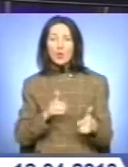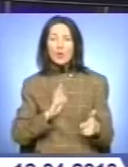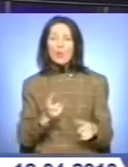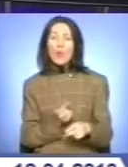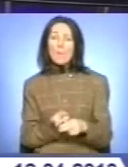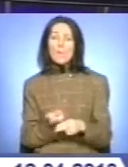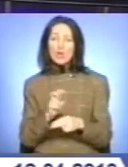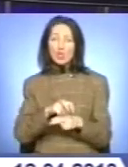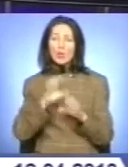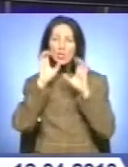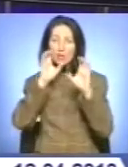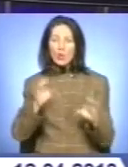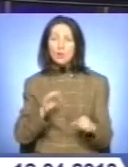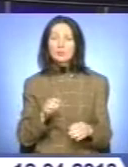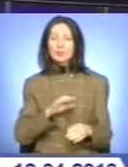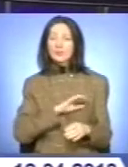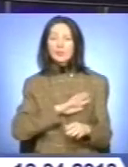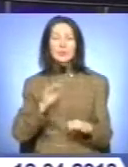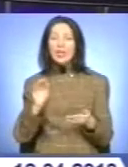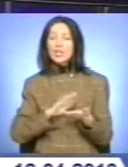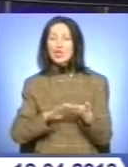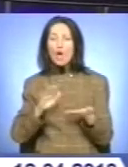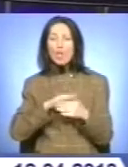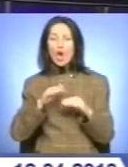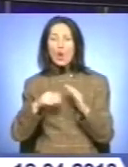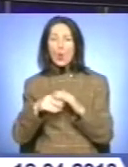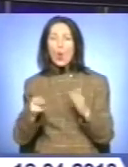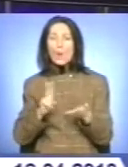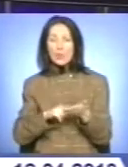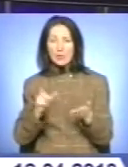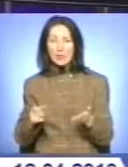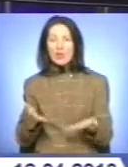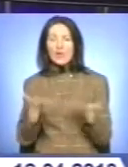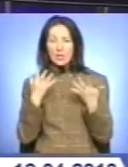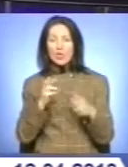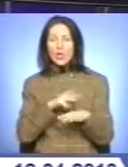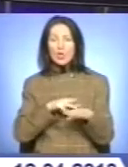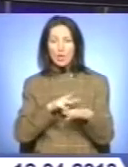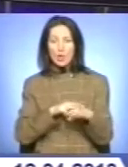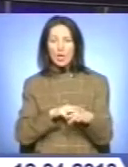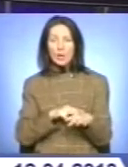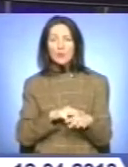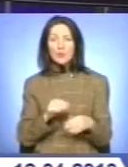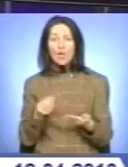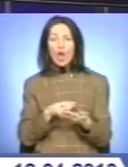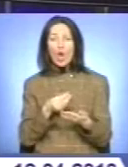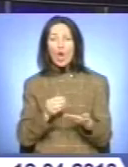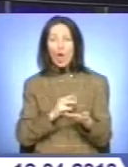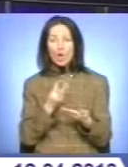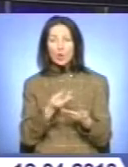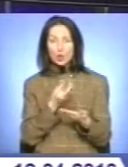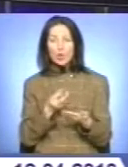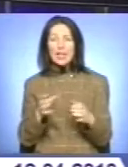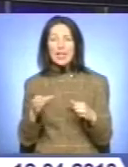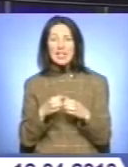руку податківця викрили оперативники обласного управління боротьби з організованою злочинністю. Сюжет – сектора зв'язків з